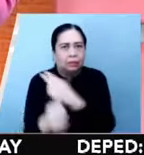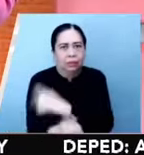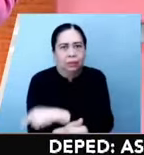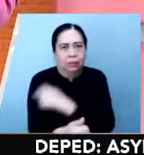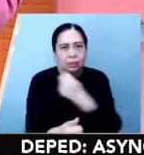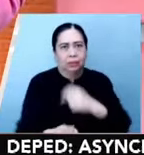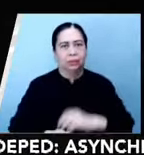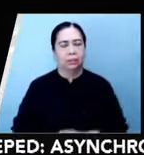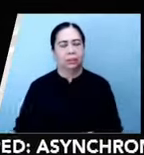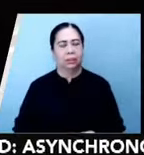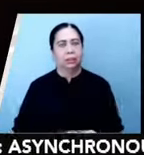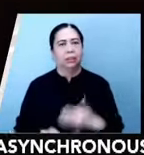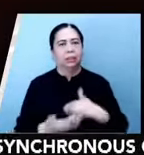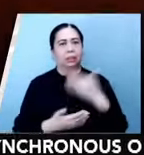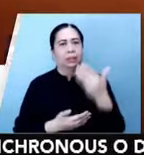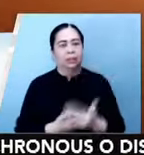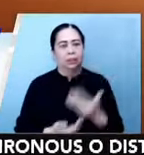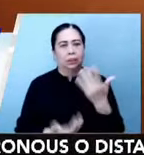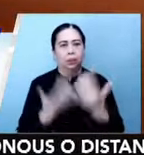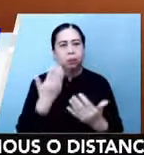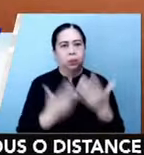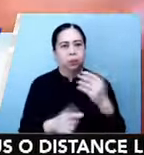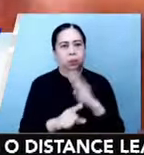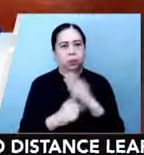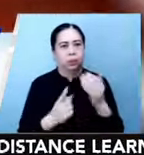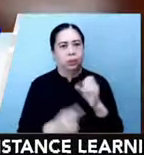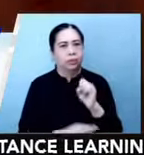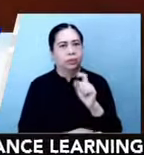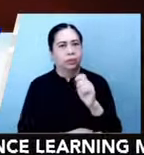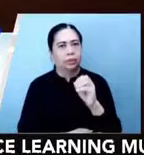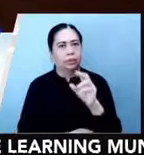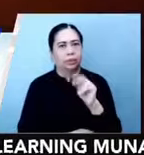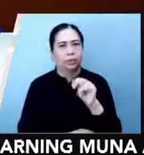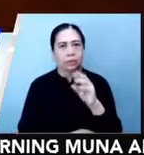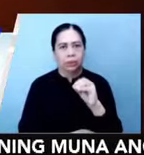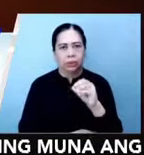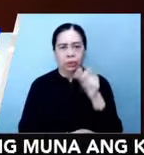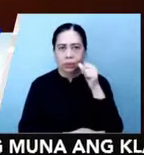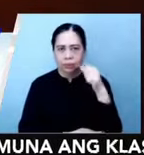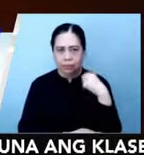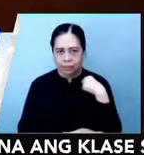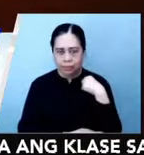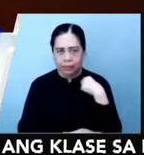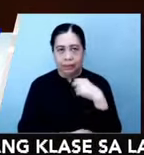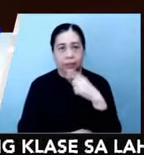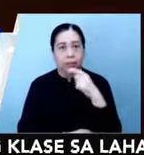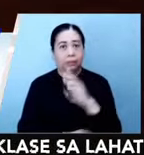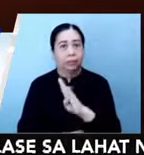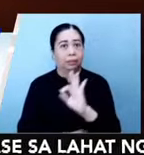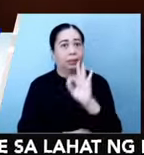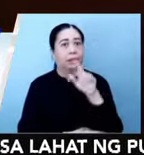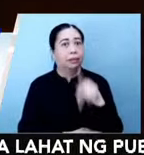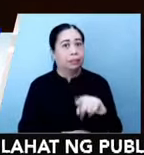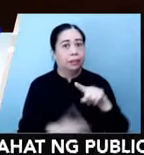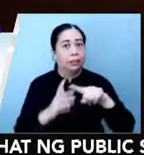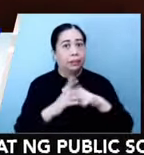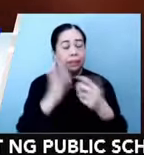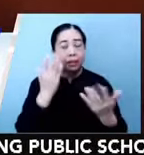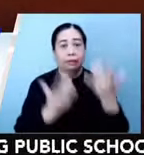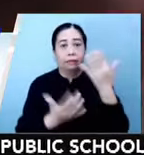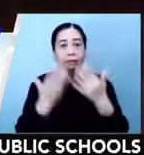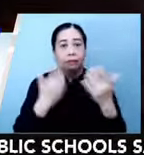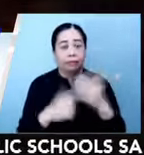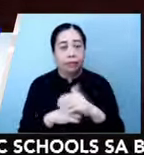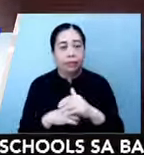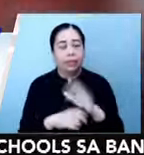Nagkasunog sa isang residential area sa Barangay Santo Niño sa Parañaque City kagabi. Ayon sa Bureau of Fire Protection, nagsimula ang sunog pasado alas 7